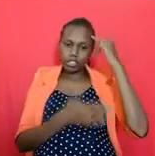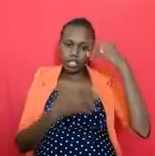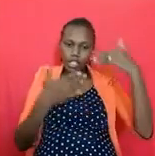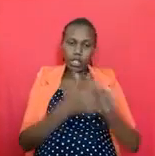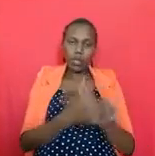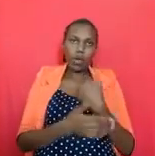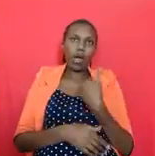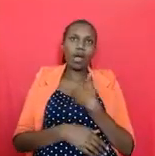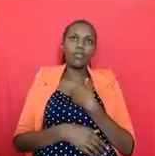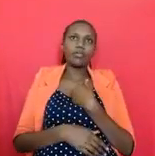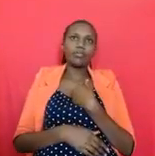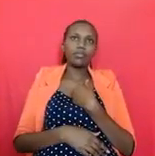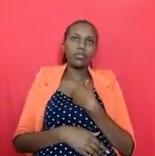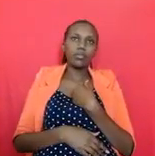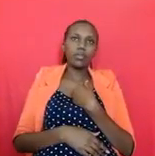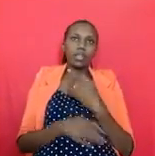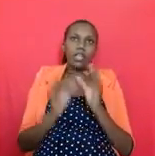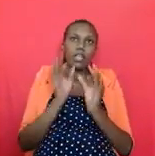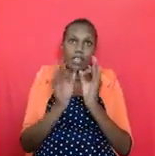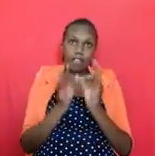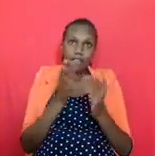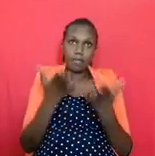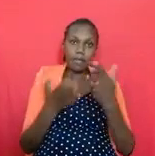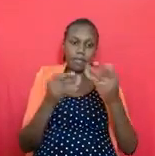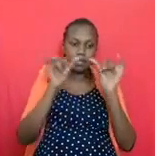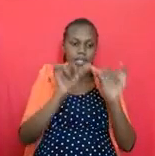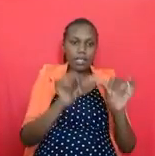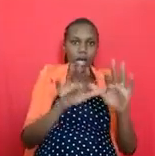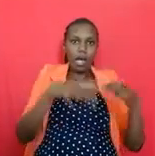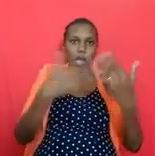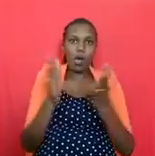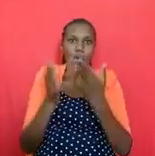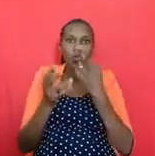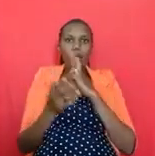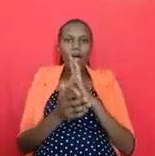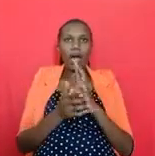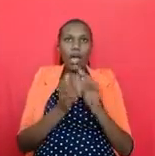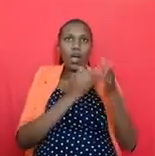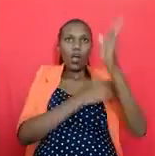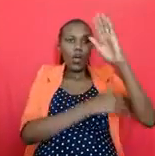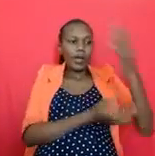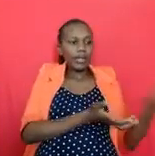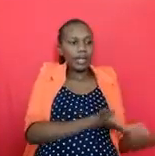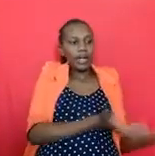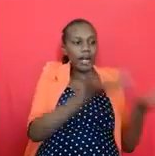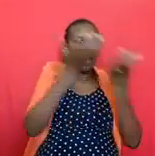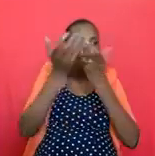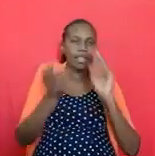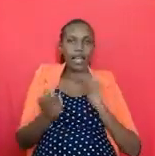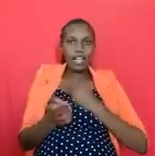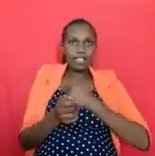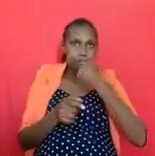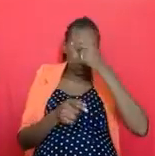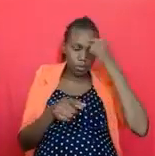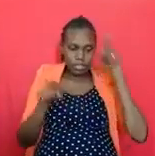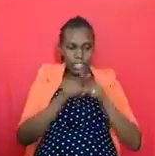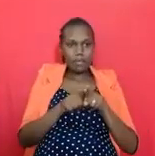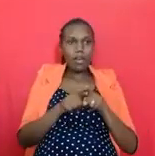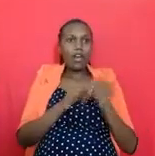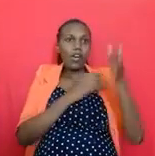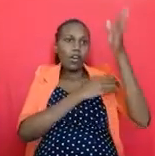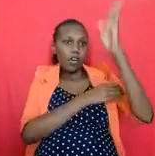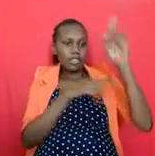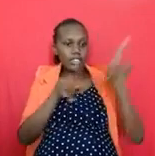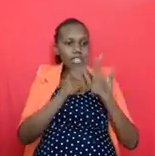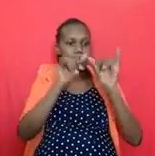waku korwo ugwe tuikarite mwathani okatukua tondu tuhana ngai twi nyumba-ini